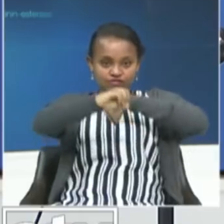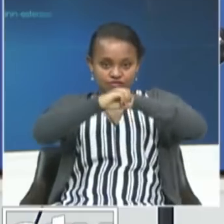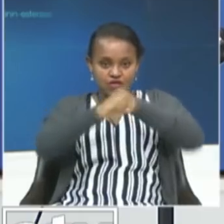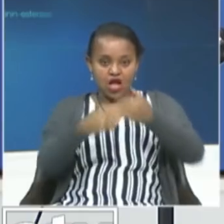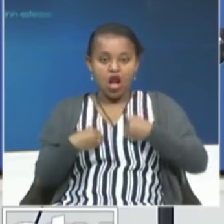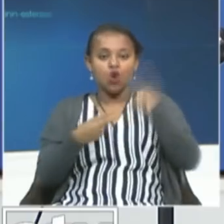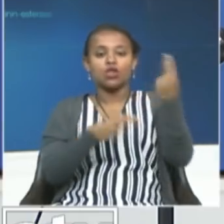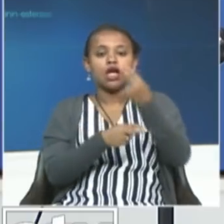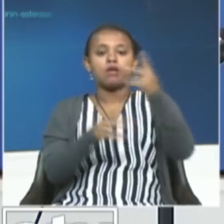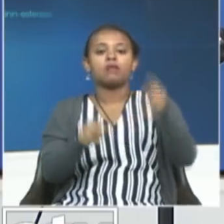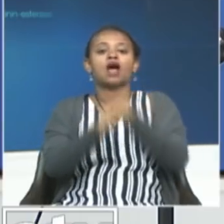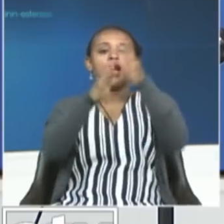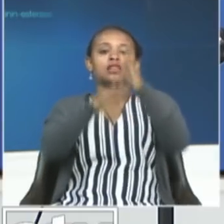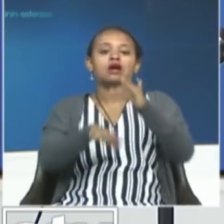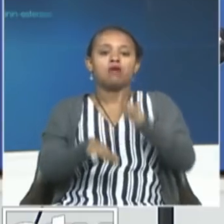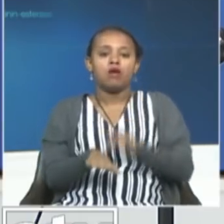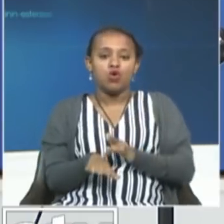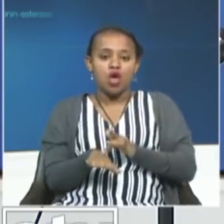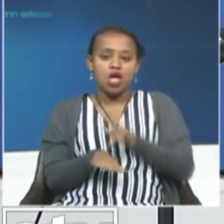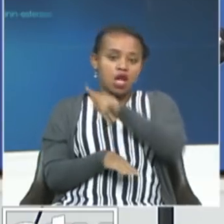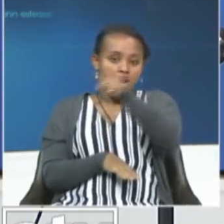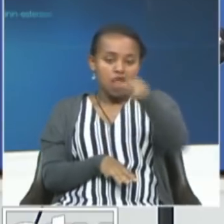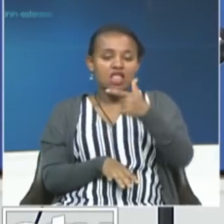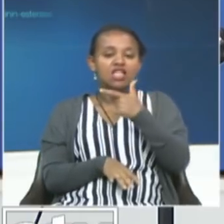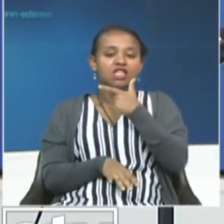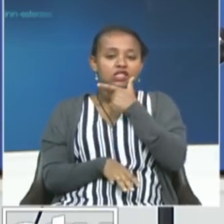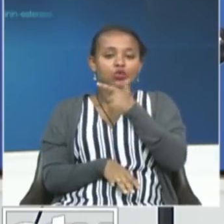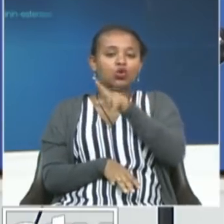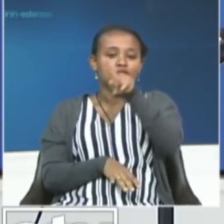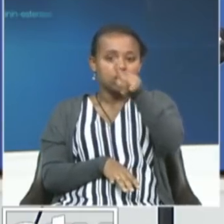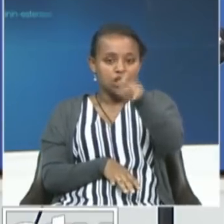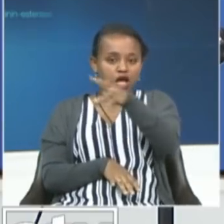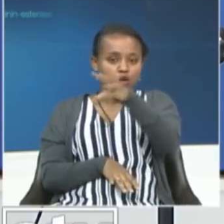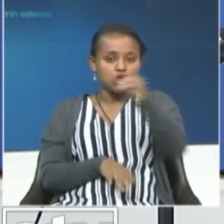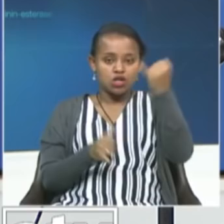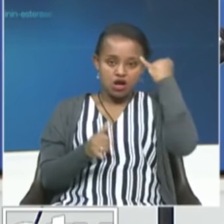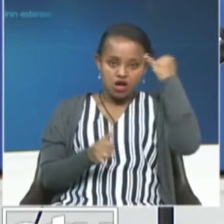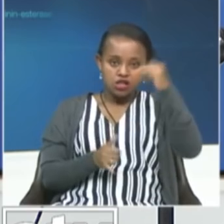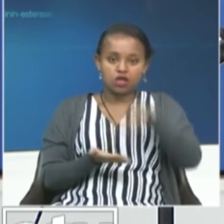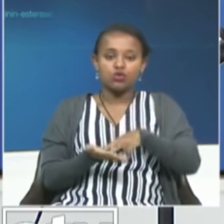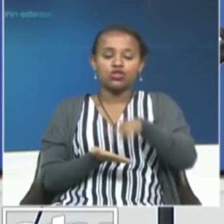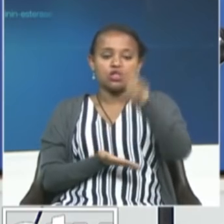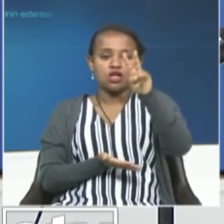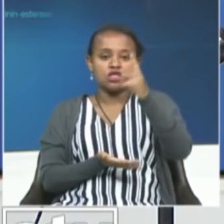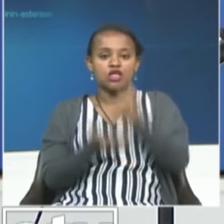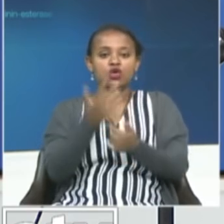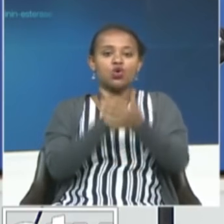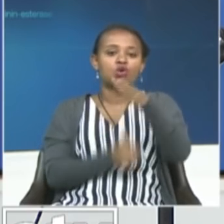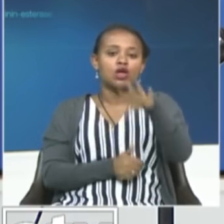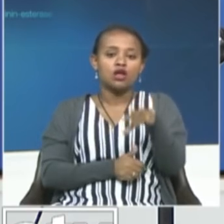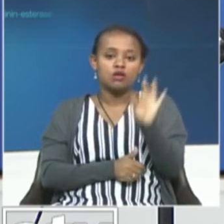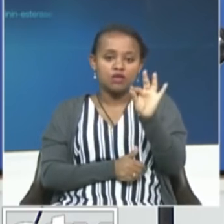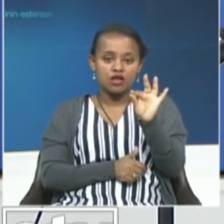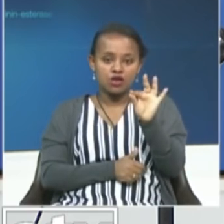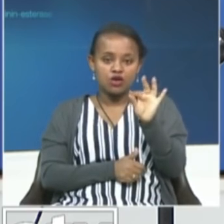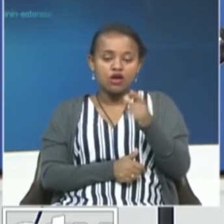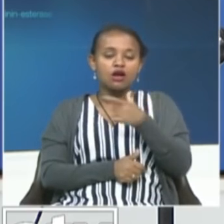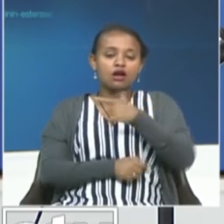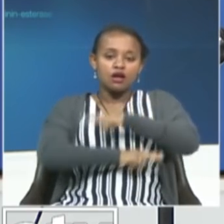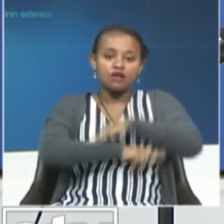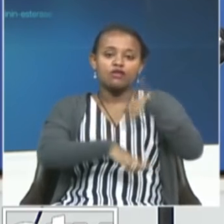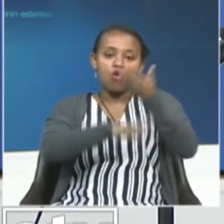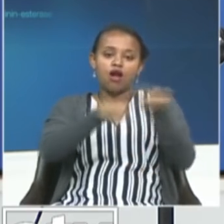ያለውን ጠቀሜታና አተገባበሩ ላይ የእናንተን ትዝብቶች፣ ጥያቄዎችና ሐሳቦች እያነሳን እየተወያየን እንደምንገኘው ካፍታ ቆይታ በኋላ